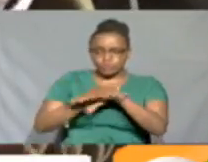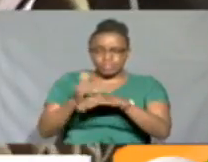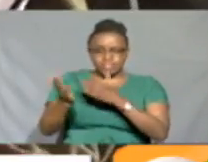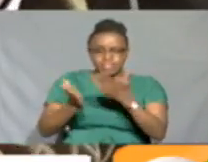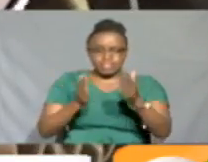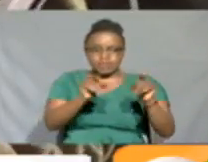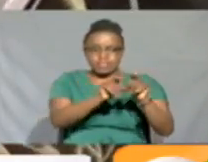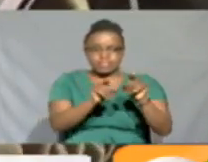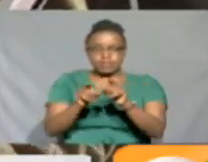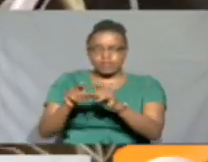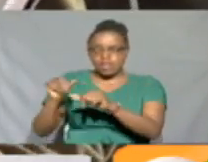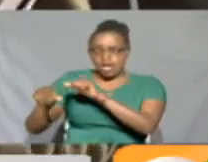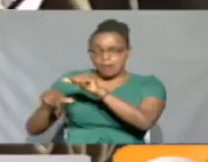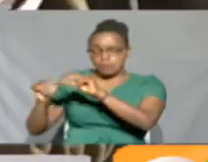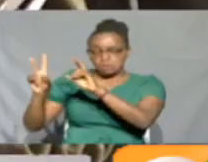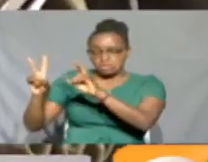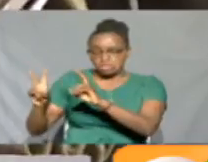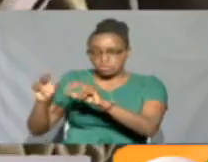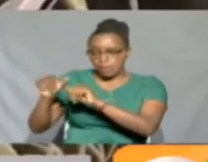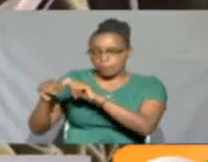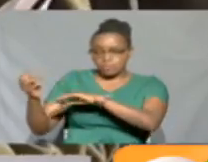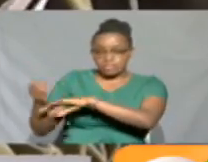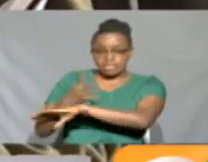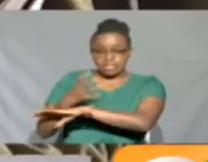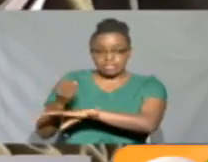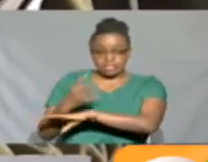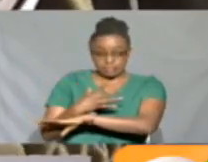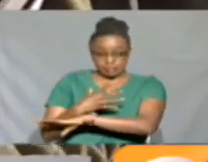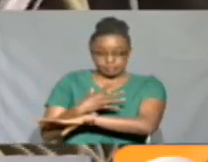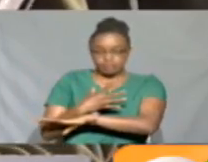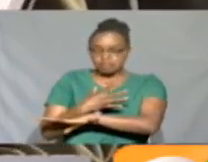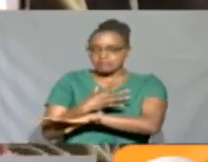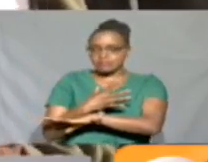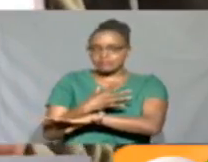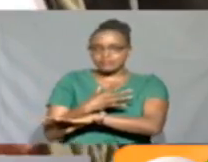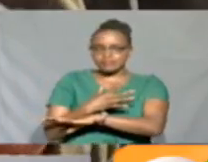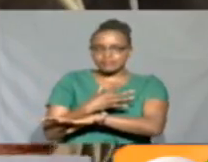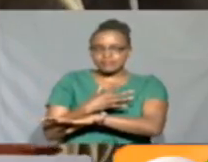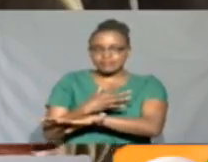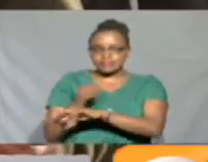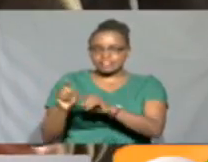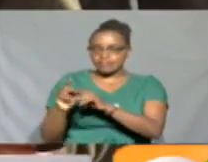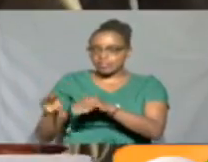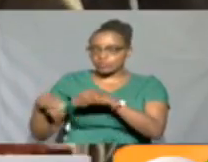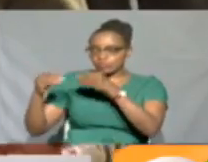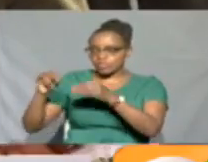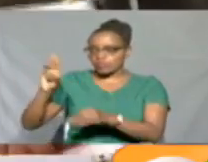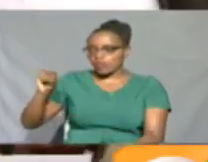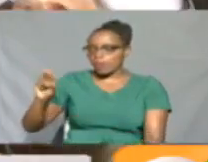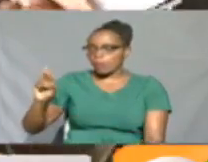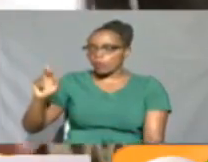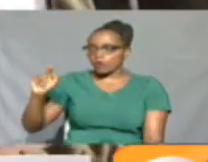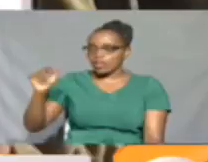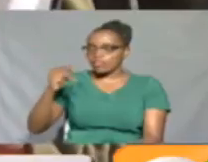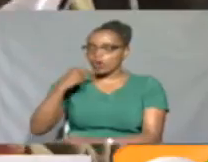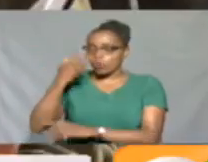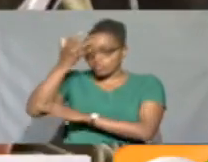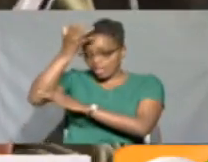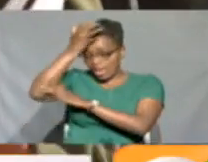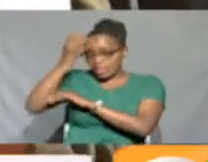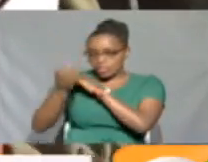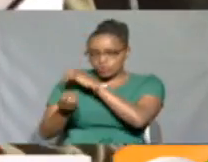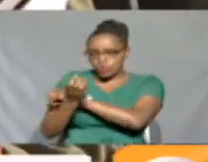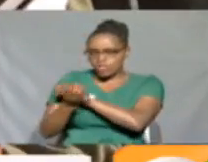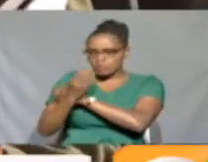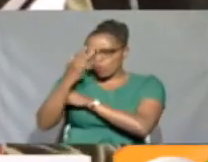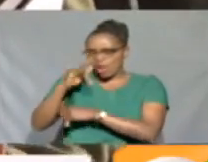na pia kuhusiana na masuala ya saratani. Nataka tu kumpatia nafasi Mureithi Njue ambaye ni muuguzi aweze kutueleza